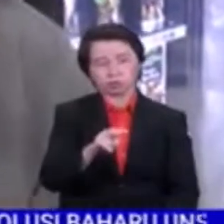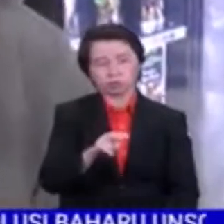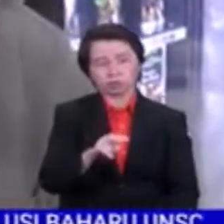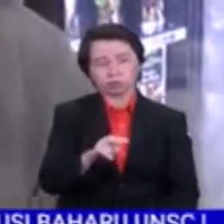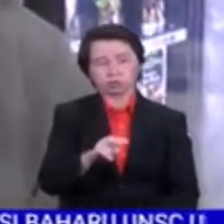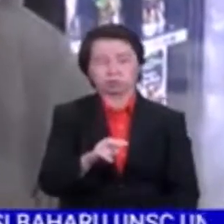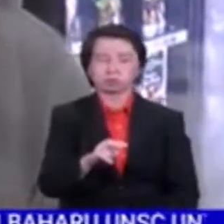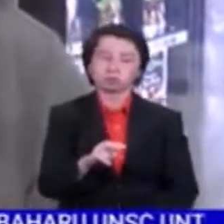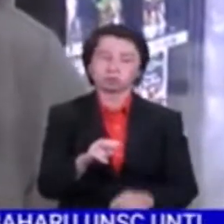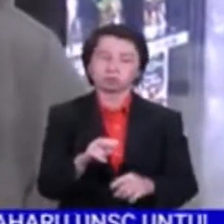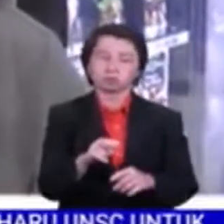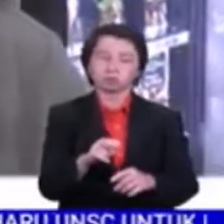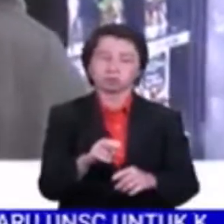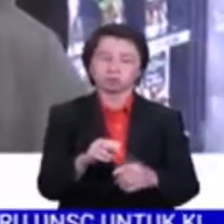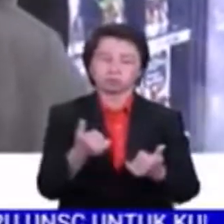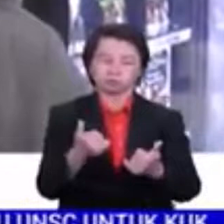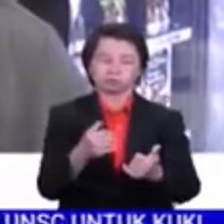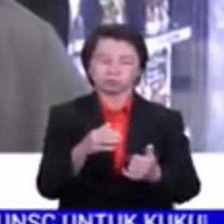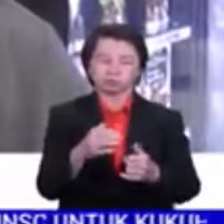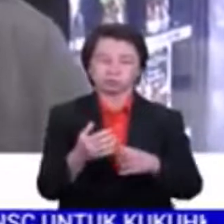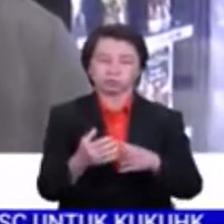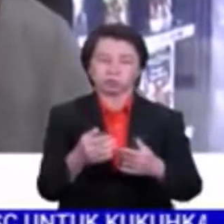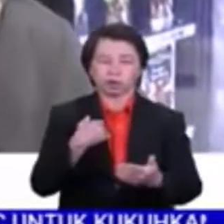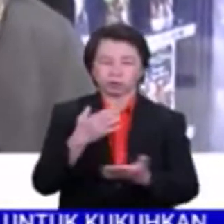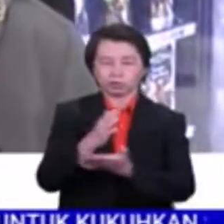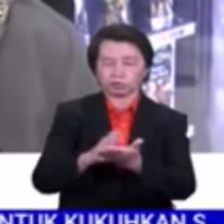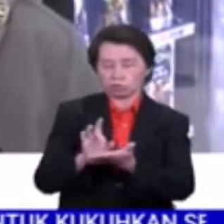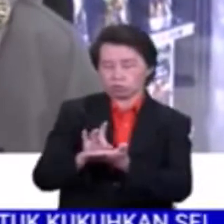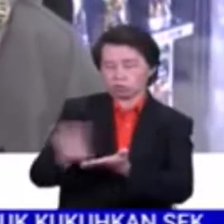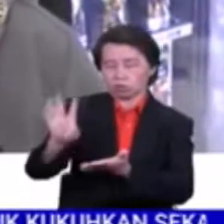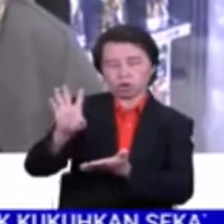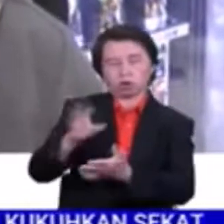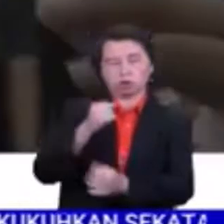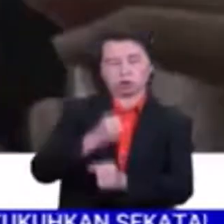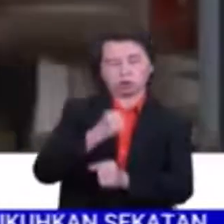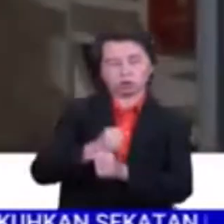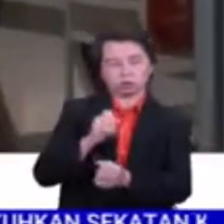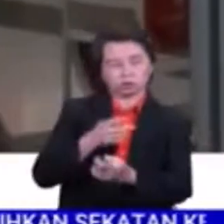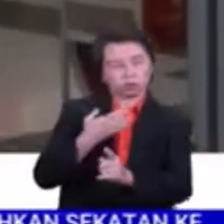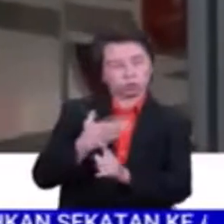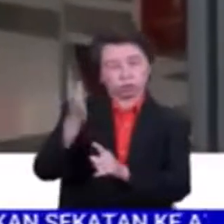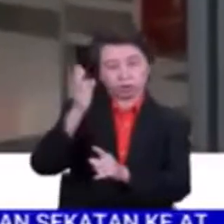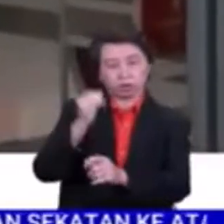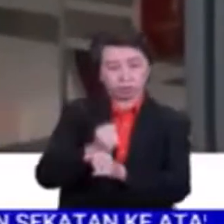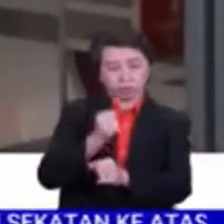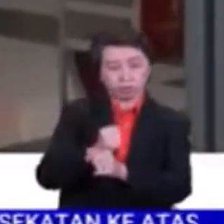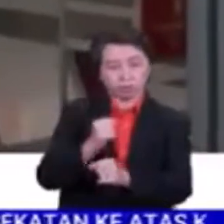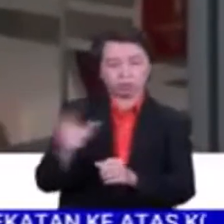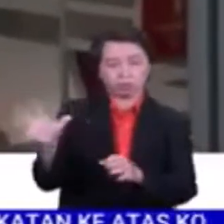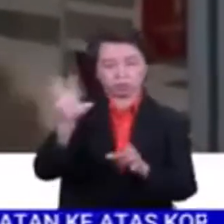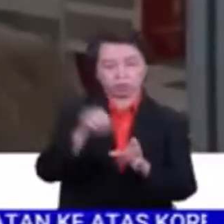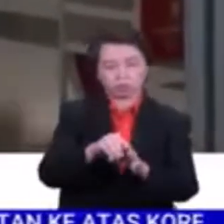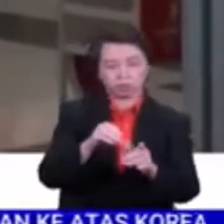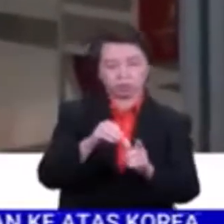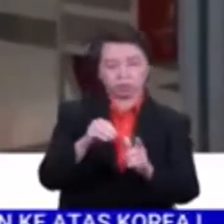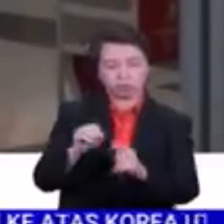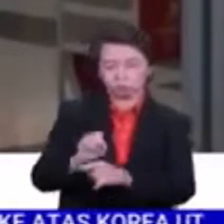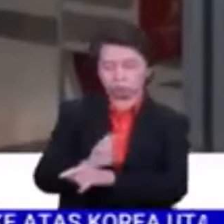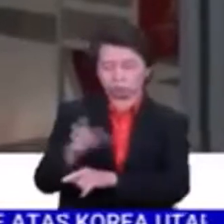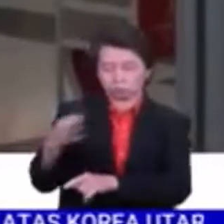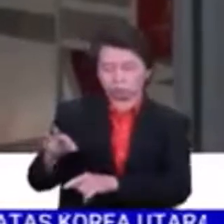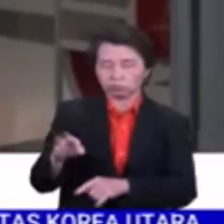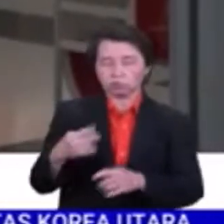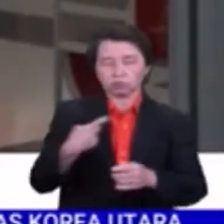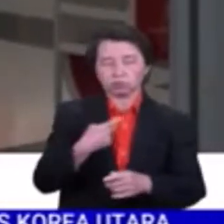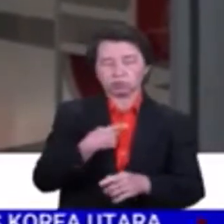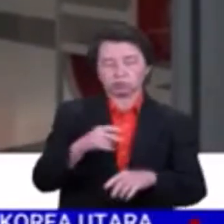baru, okey, yang berjinak, yang dibuang kerja ataupun yang terlibat dengan pandemik. Dari situ